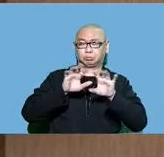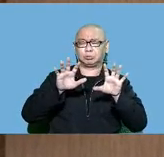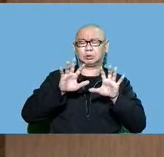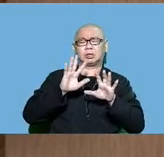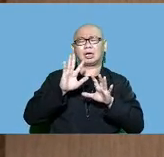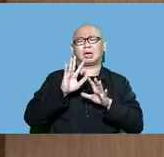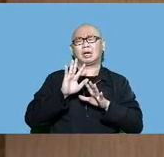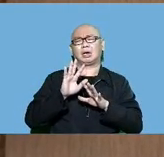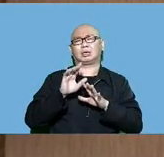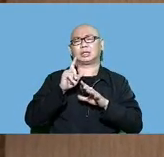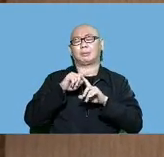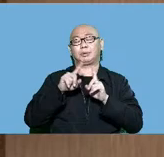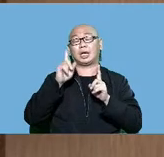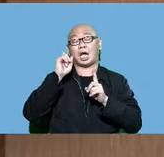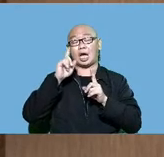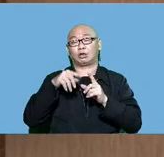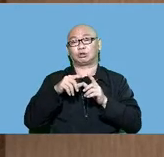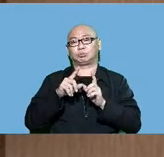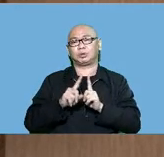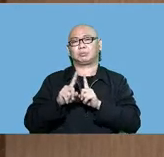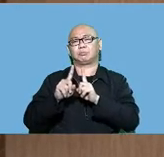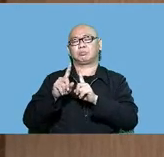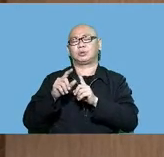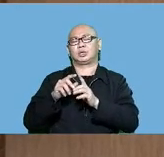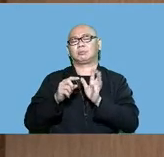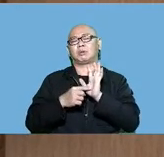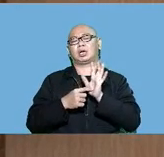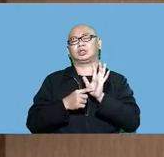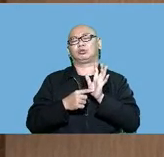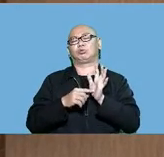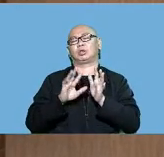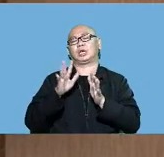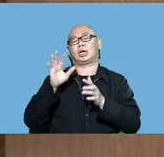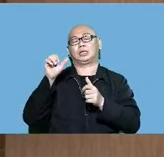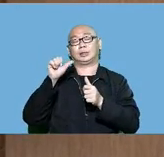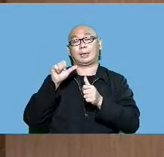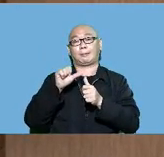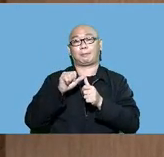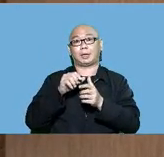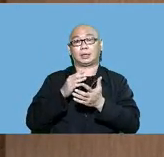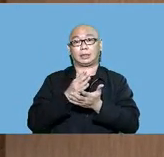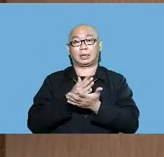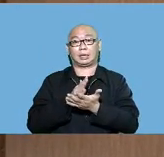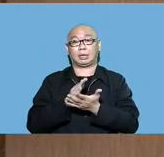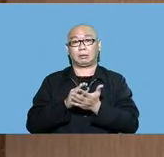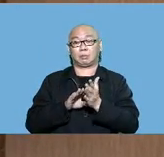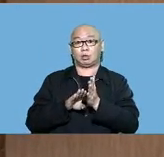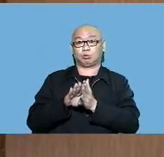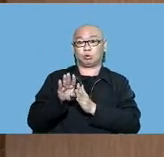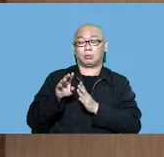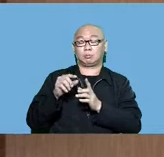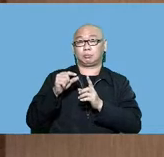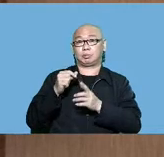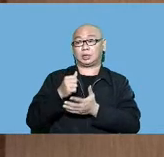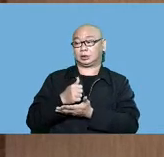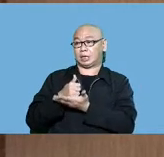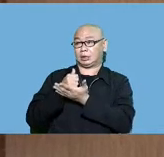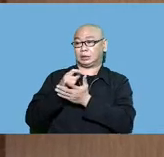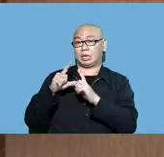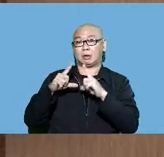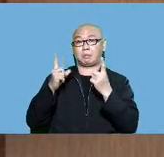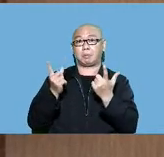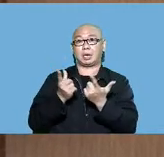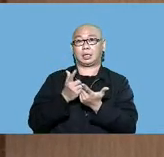tetapi juga harus terus membimbing mahasiswa. Jangan sampai di tengah kemajuan dan prestasi kelembagaan yang kita